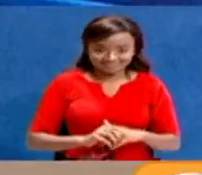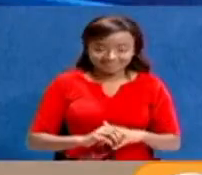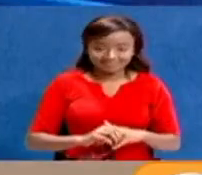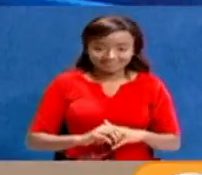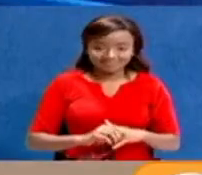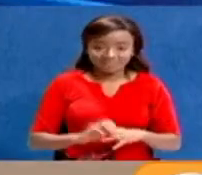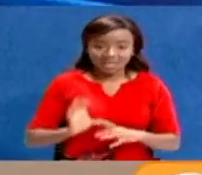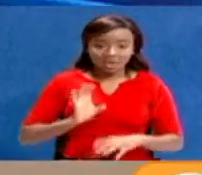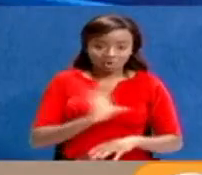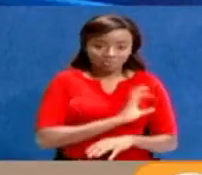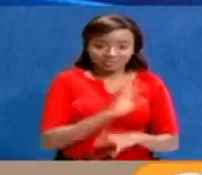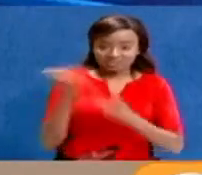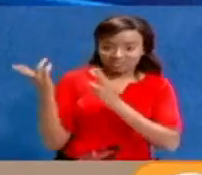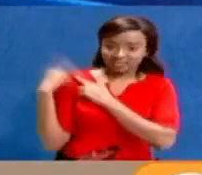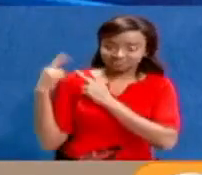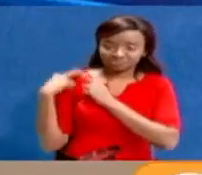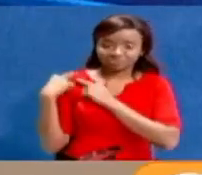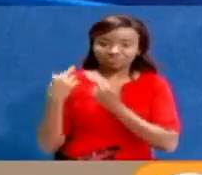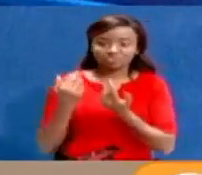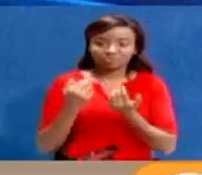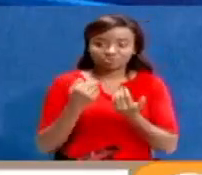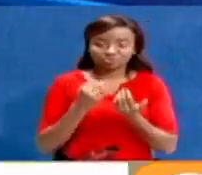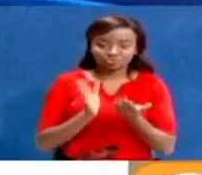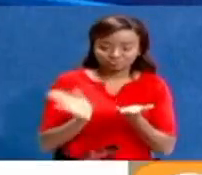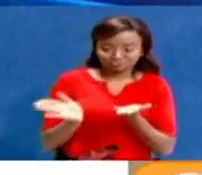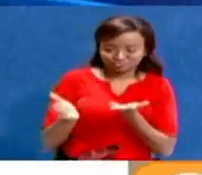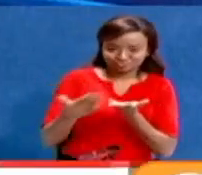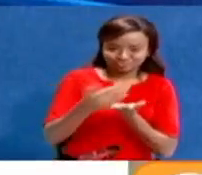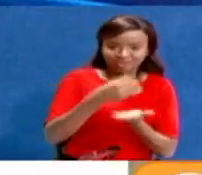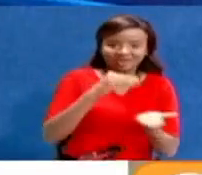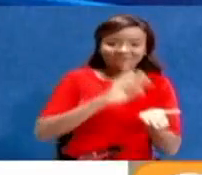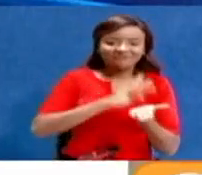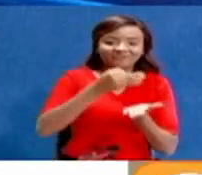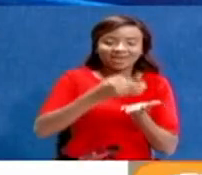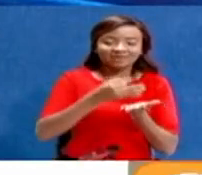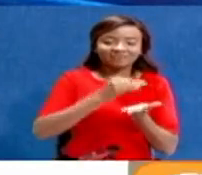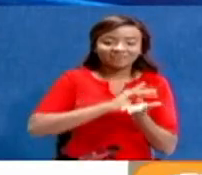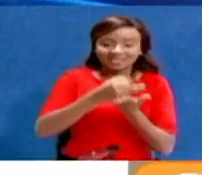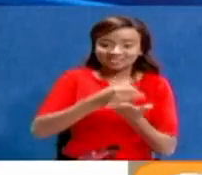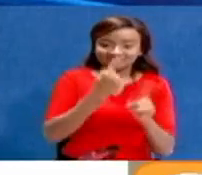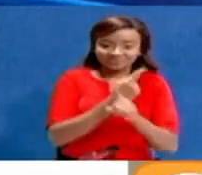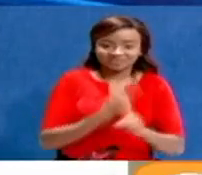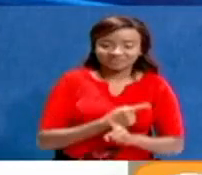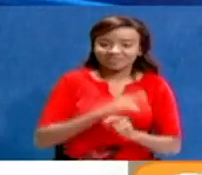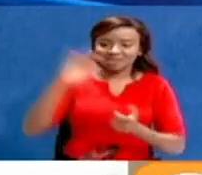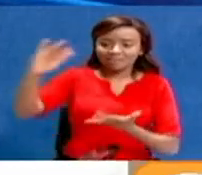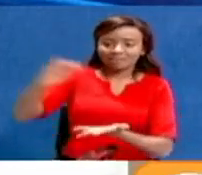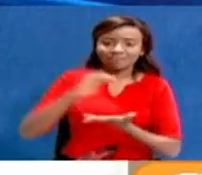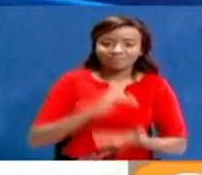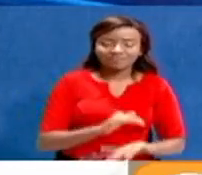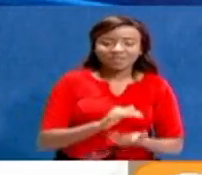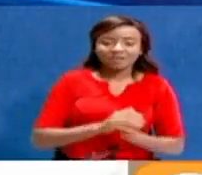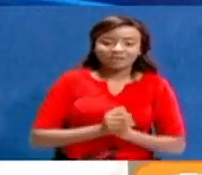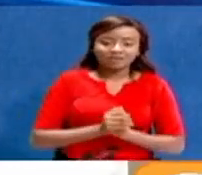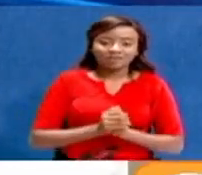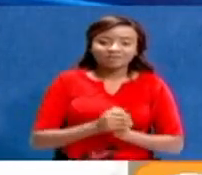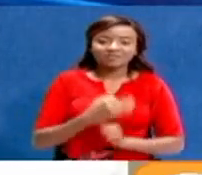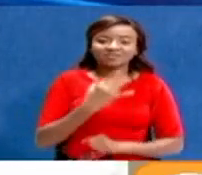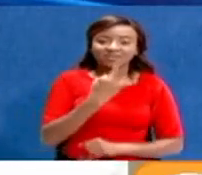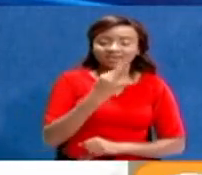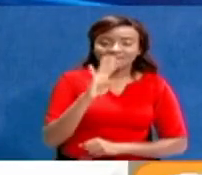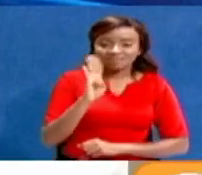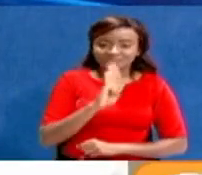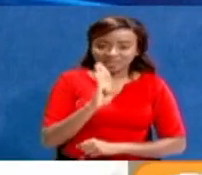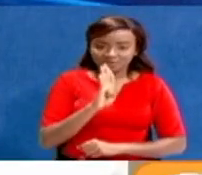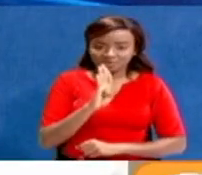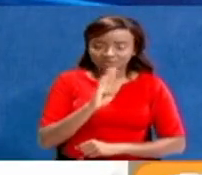Na kamati inayosimamia hazina ya dharura sasa imepokea mchango wa pesa na bidhaa za takriban bilioni 3.7.